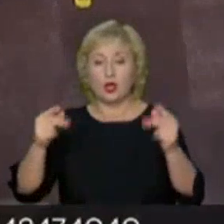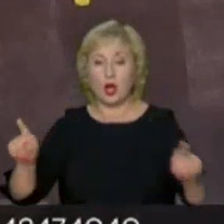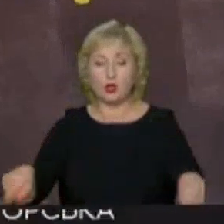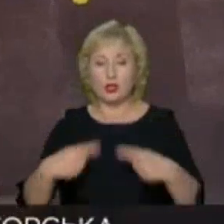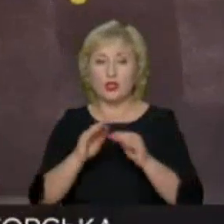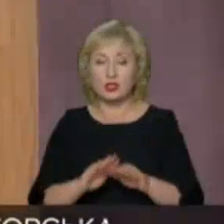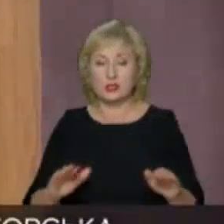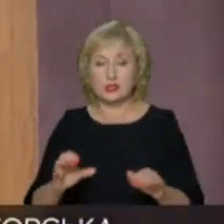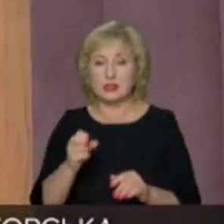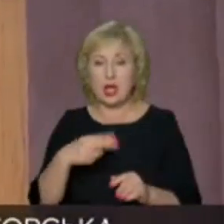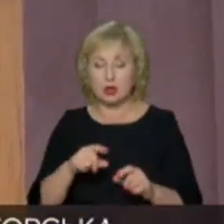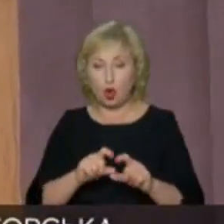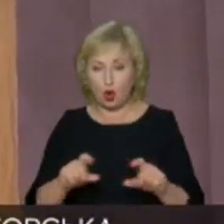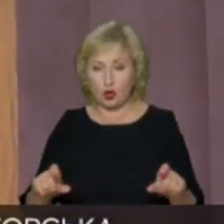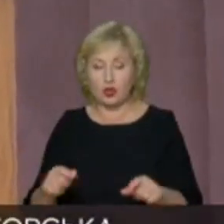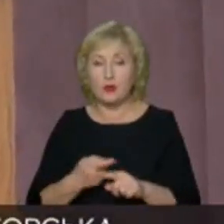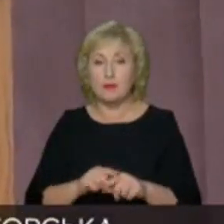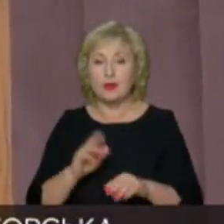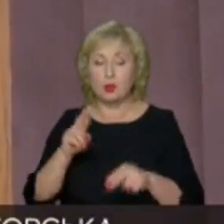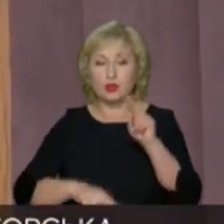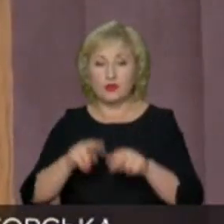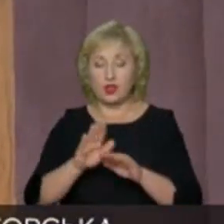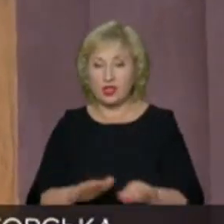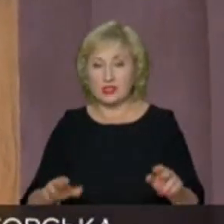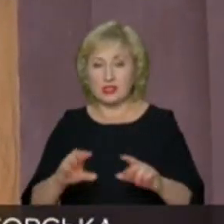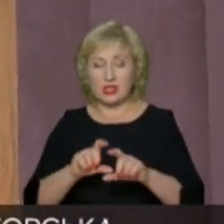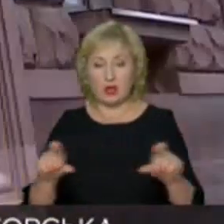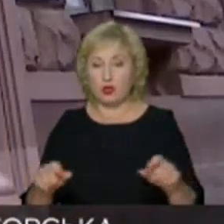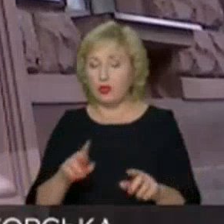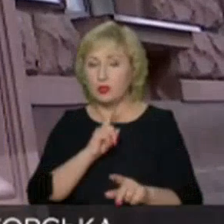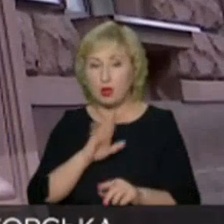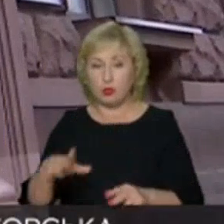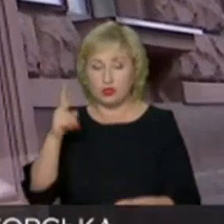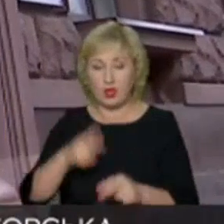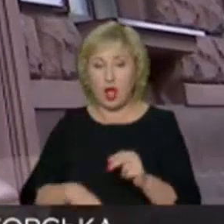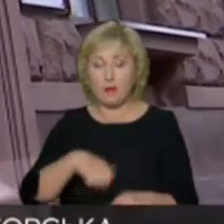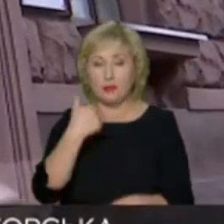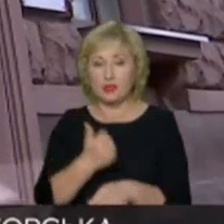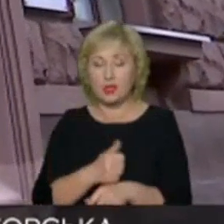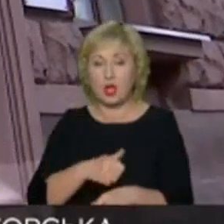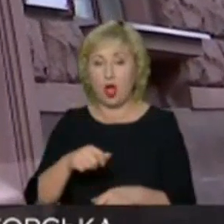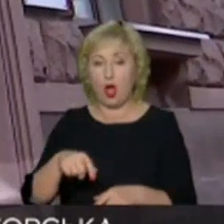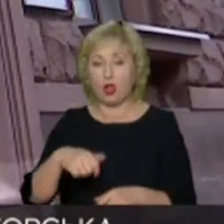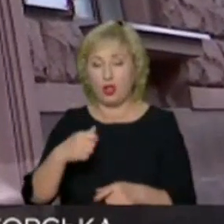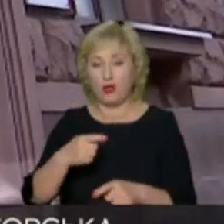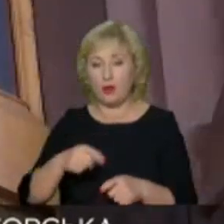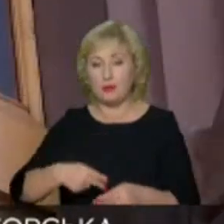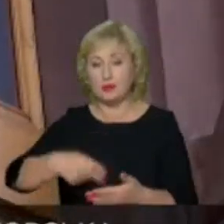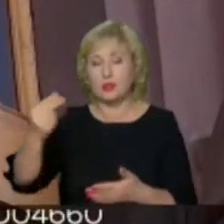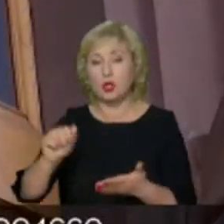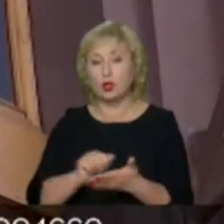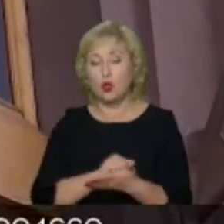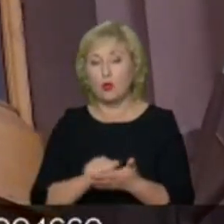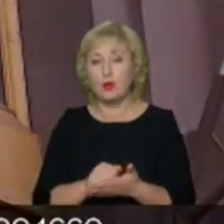дитячого садочка. Фактично, будівництво дитсадка не було завершене. Натомість міський голова підписав усі документи щодо нібито